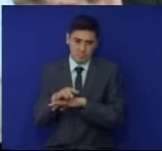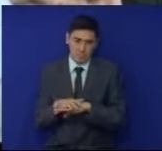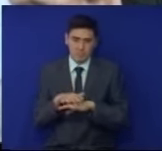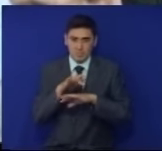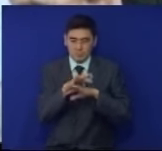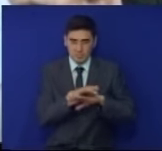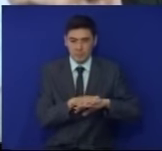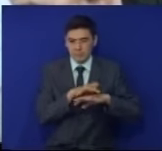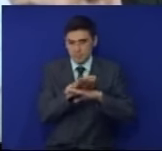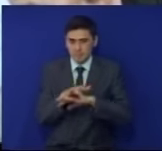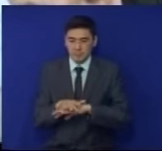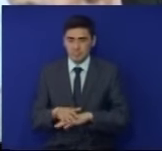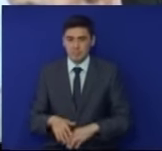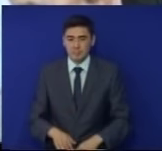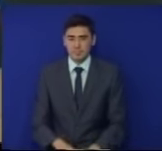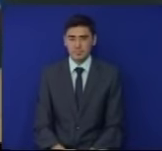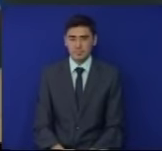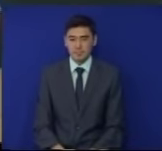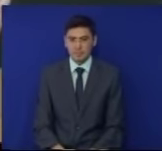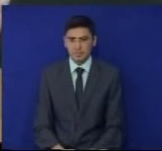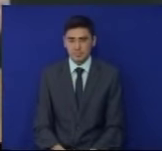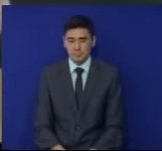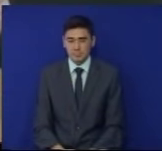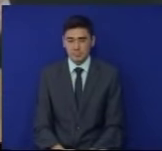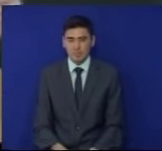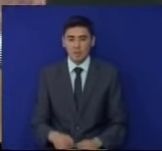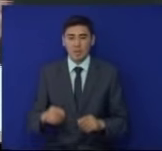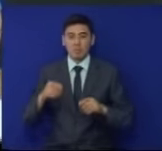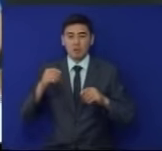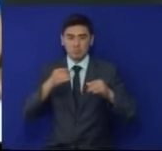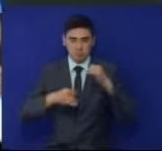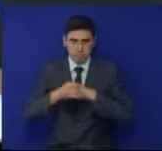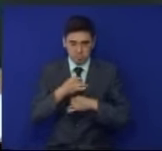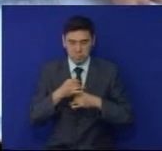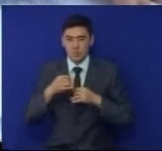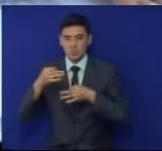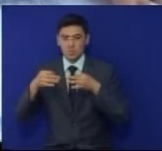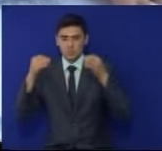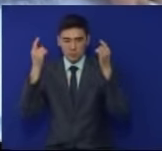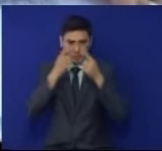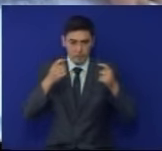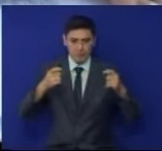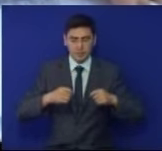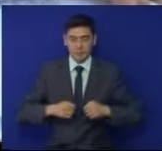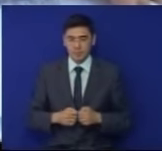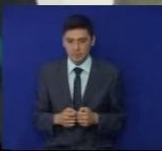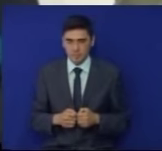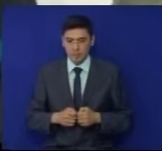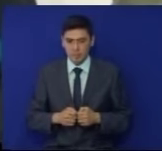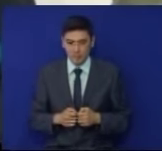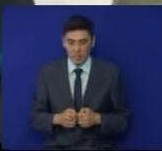И прошу прощения у родственников потерпевших. После совещания суд вынес окончательный вердикт. Суд руководствуется